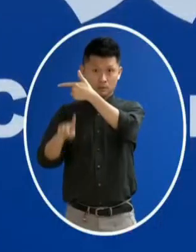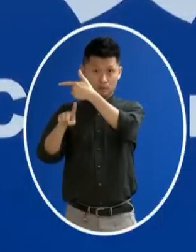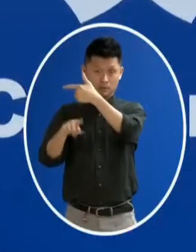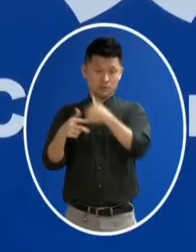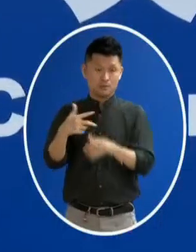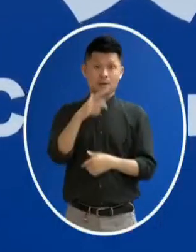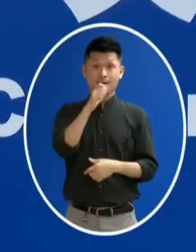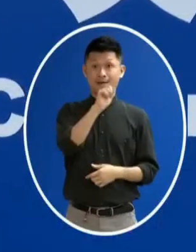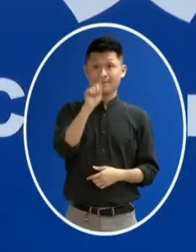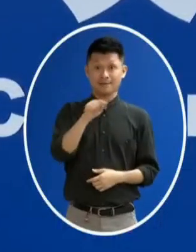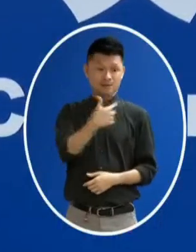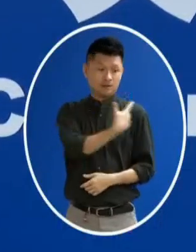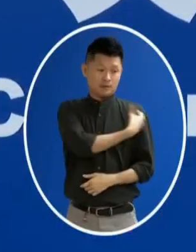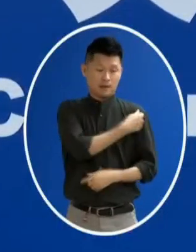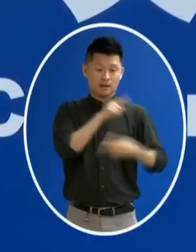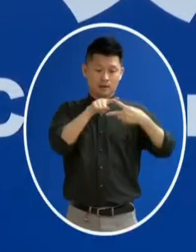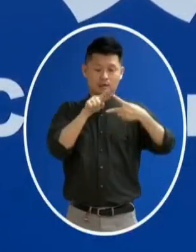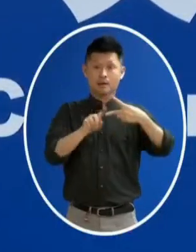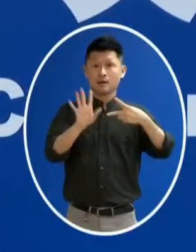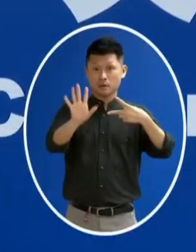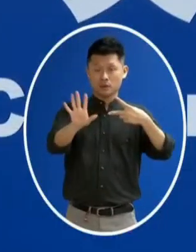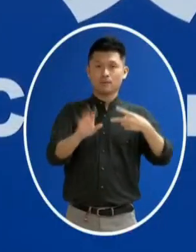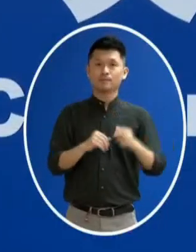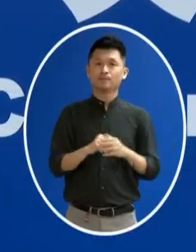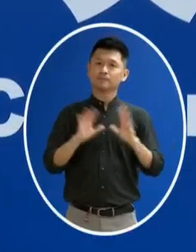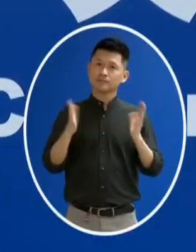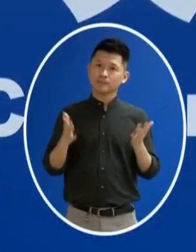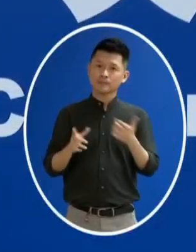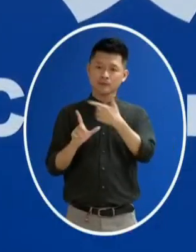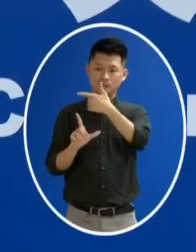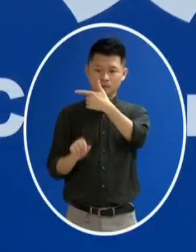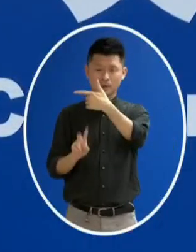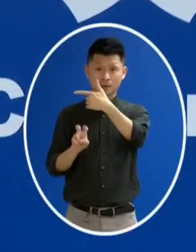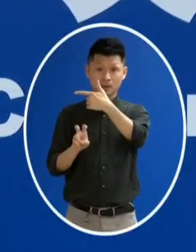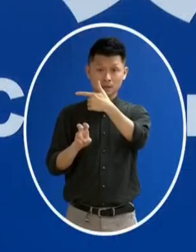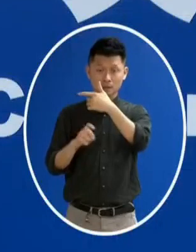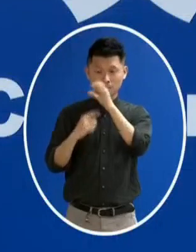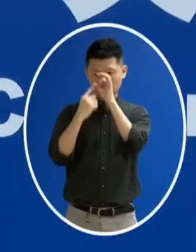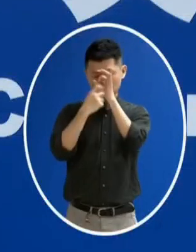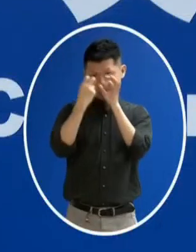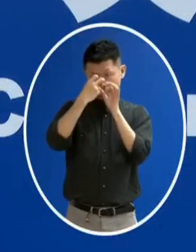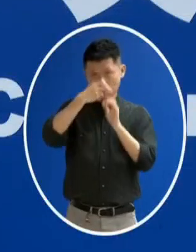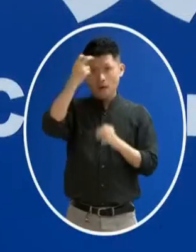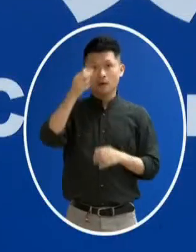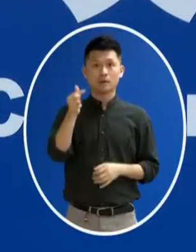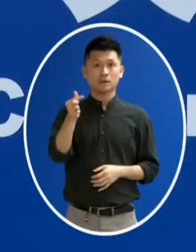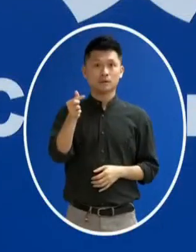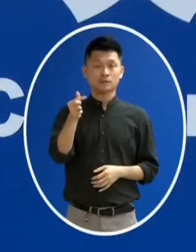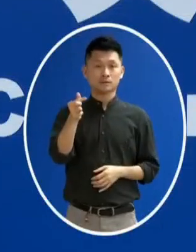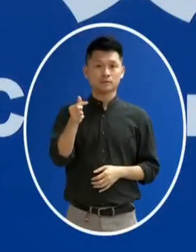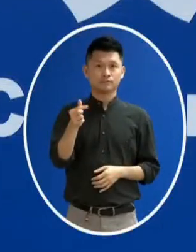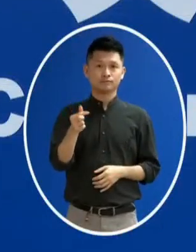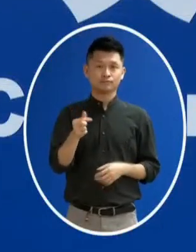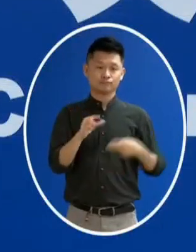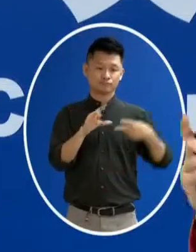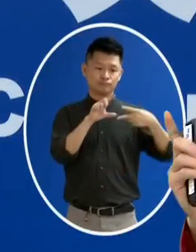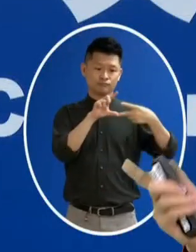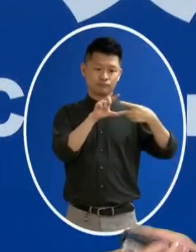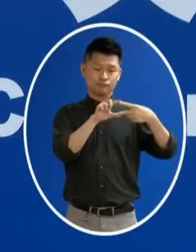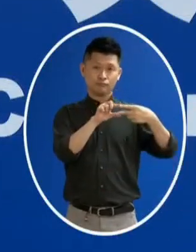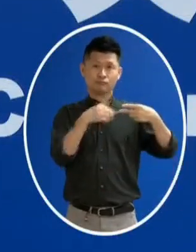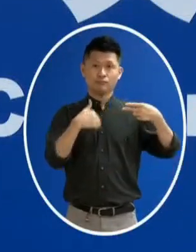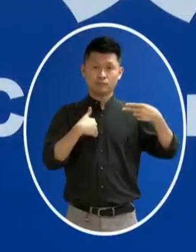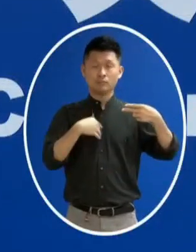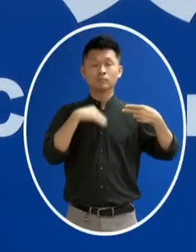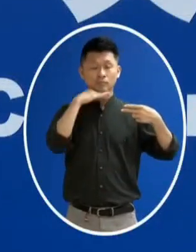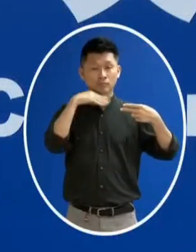员，他已经打过2剂的疫苗，接种时间超过2个礼拜。指挥中心医疗应变组副组长罗一军代表说，这个接